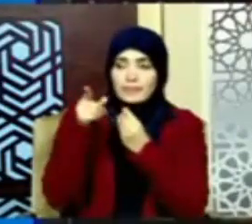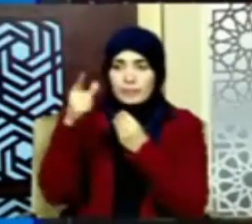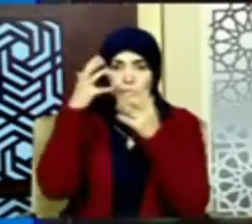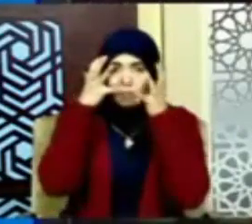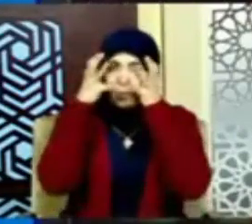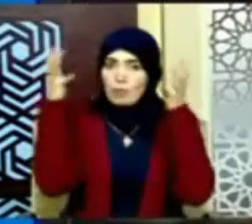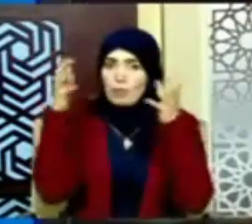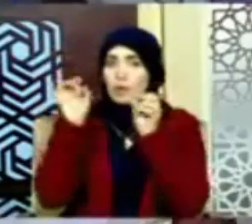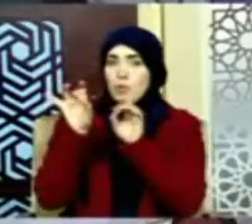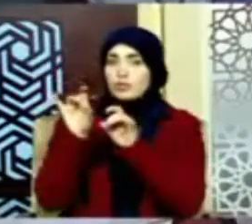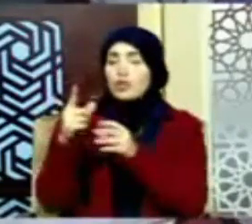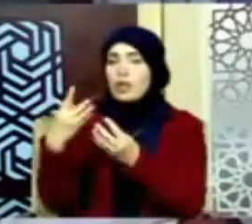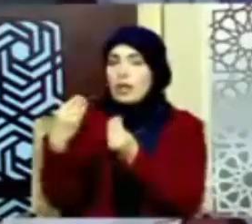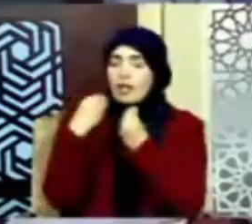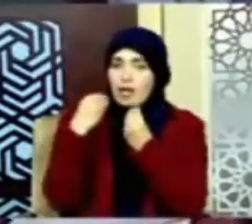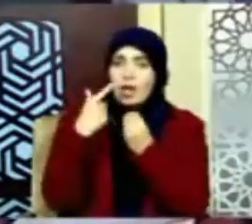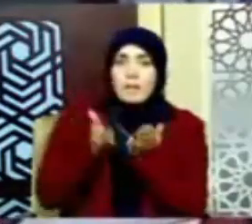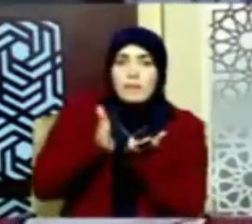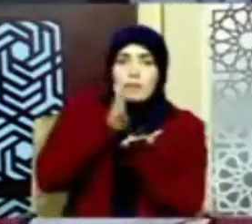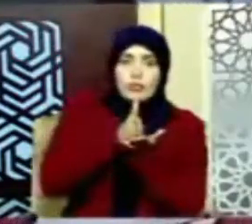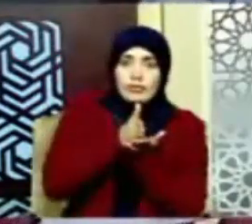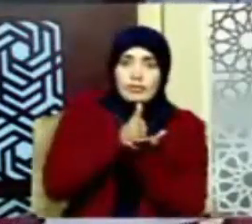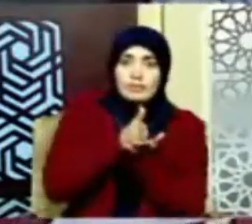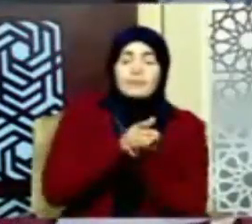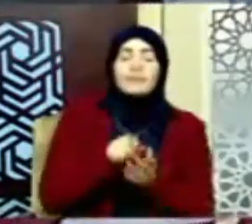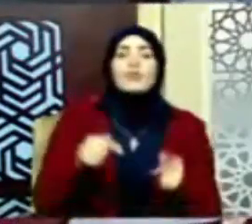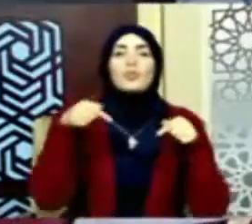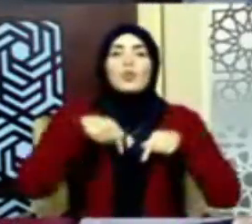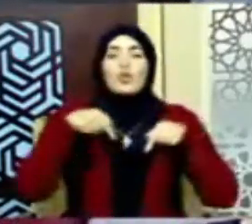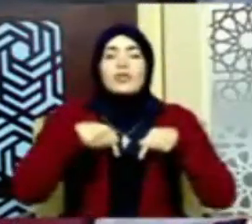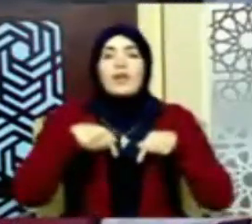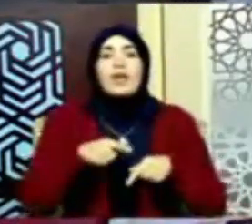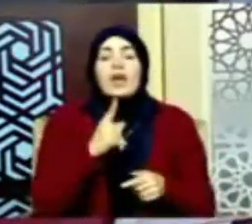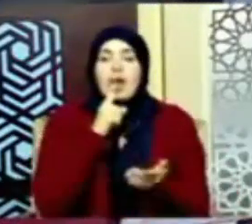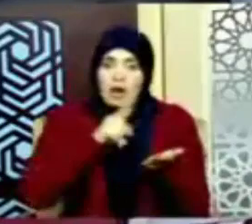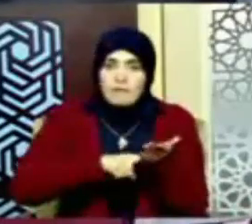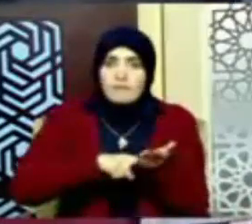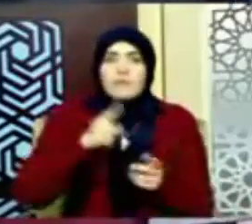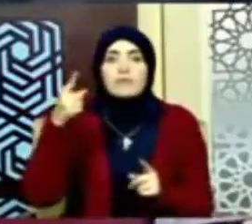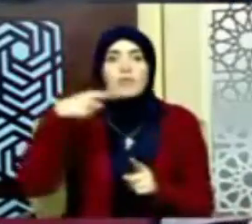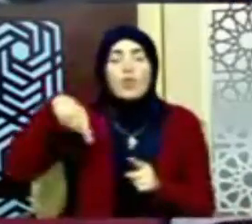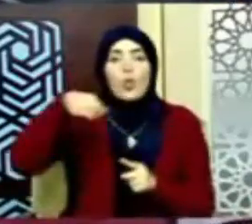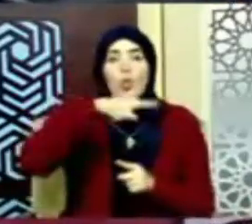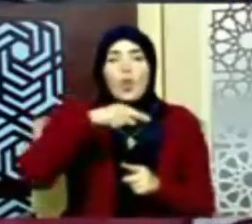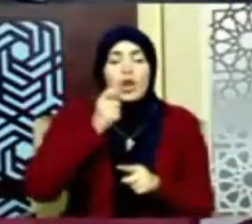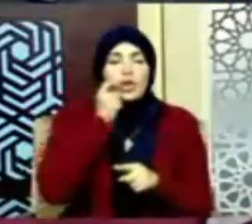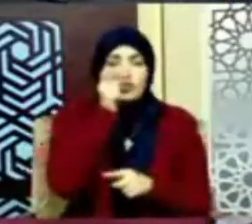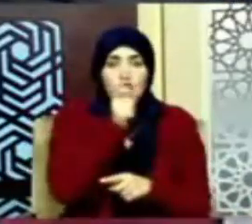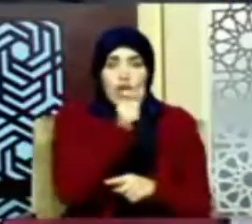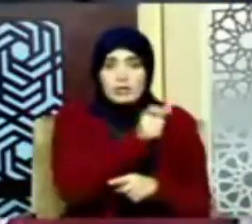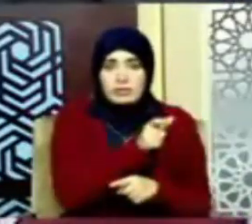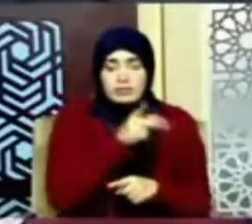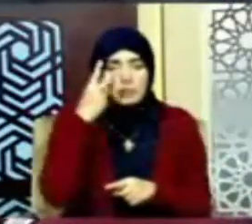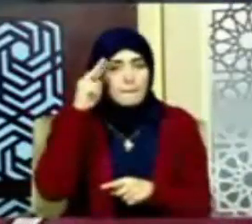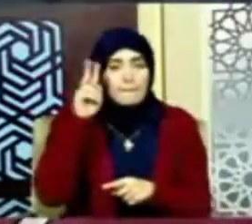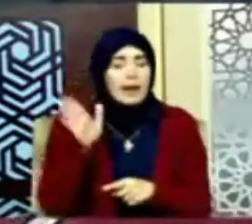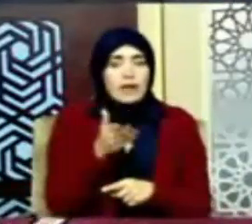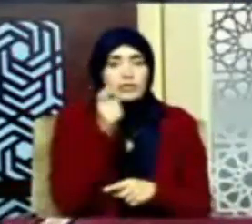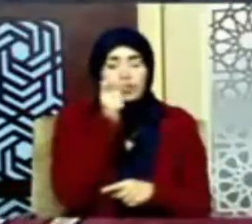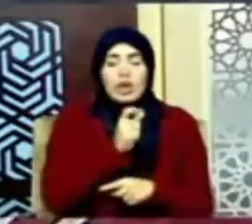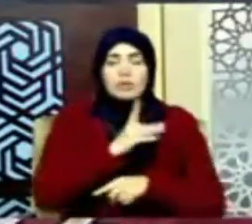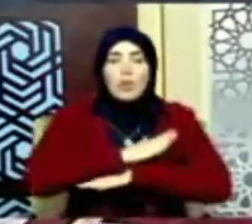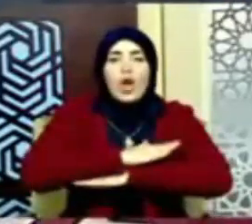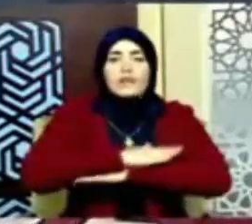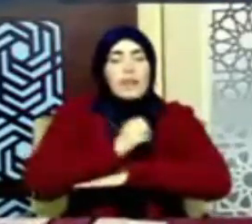علمت رشدا؟ ومن هنا ينبغي على المتعلم أن يكون شديد الأدب